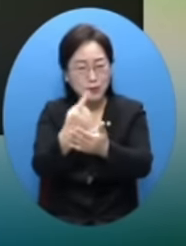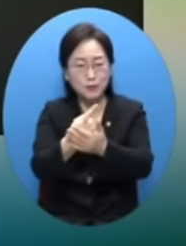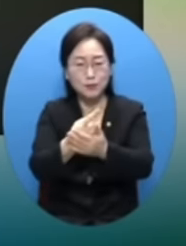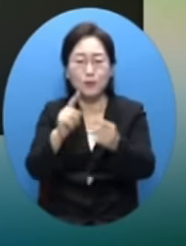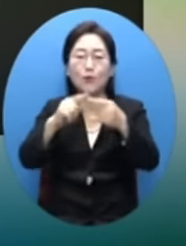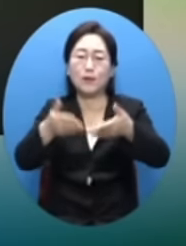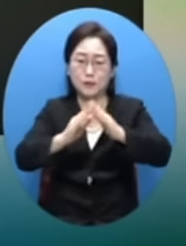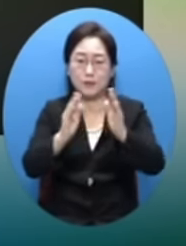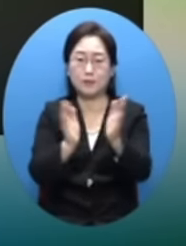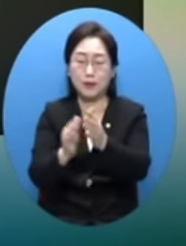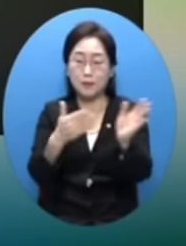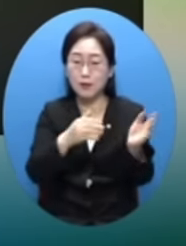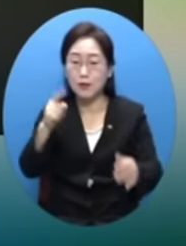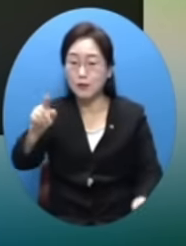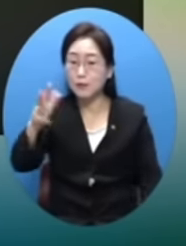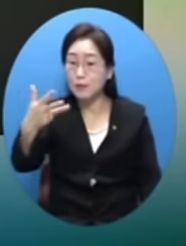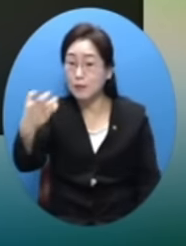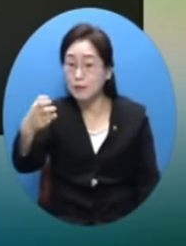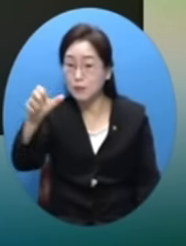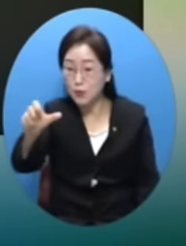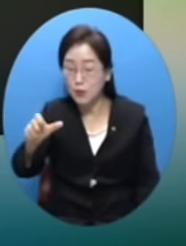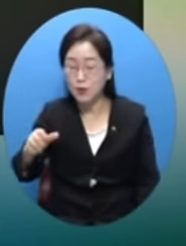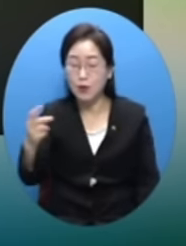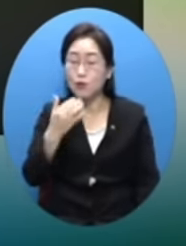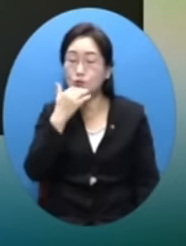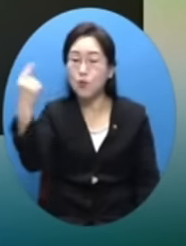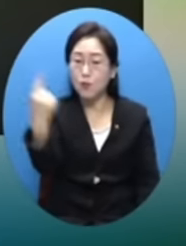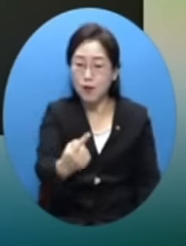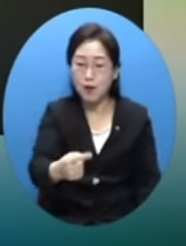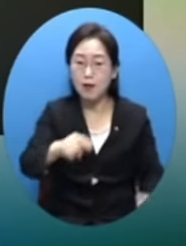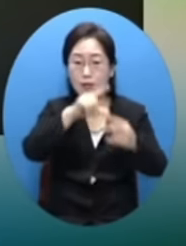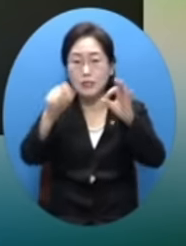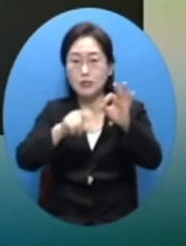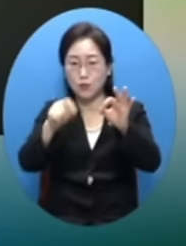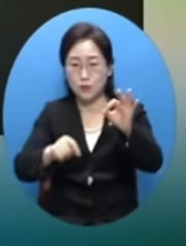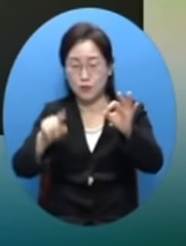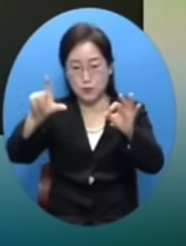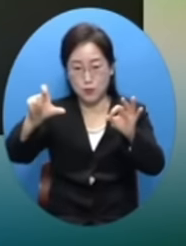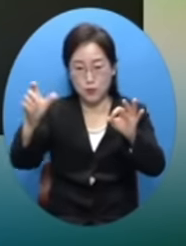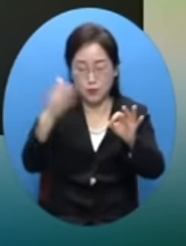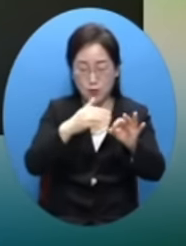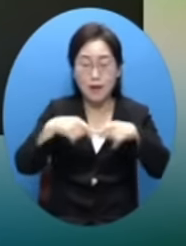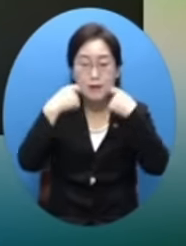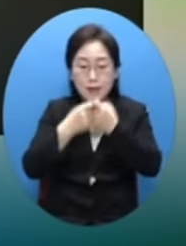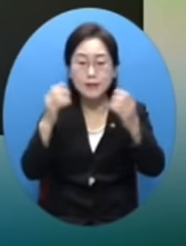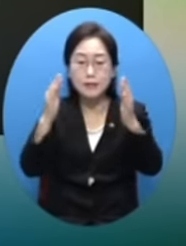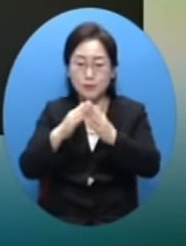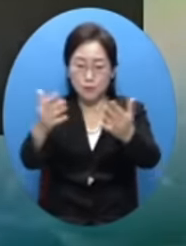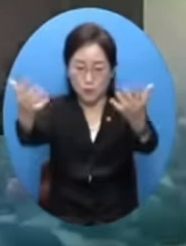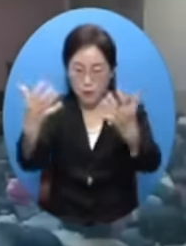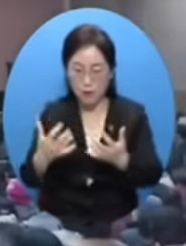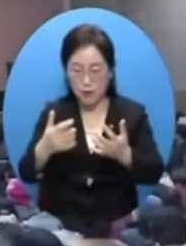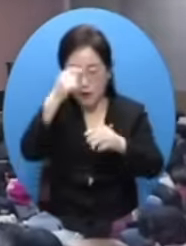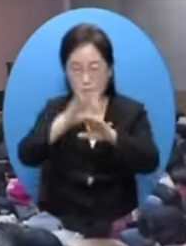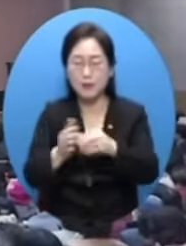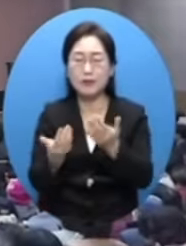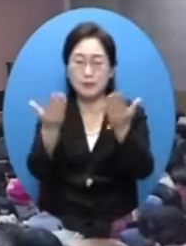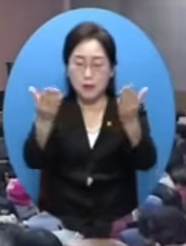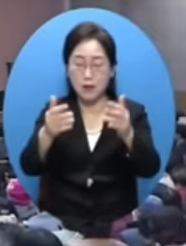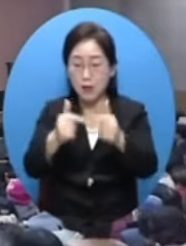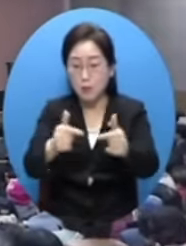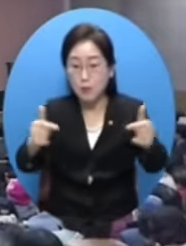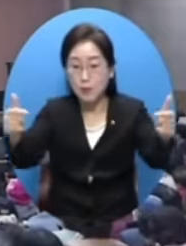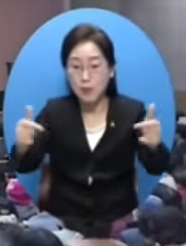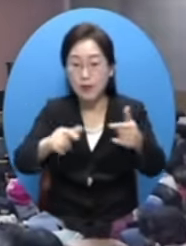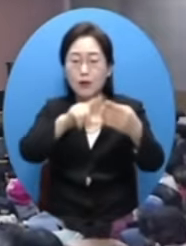그리고 다시 1885년 서울로 올라와서 10월 11일 자기 사저에서 청찬 예배를 드리며 교회를 설립하고 성도가 점차 늘어나자 9월